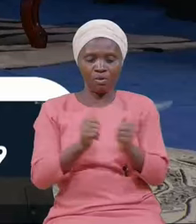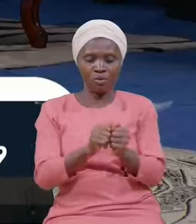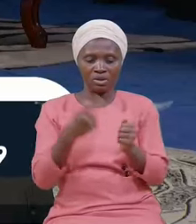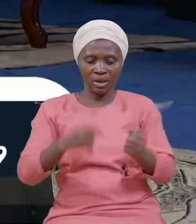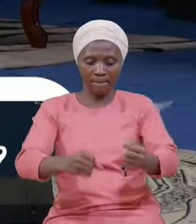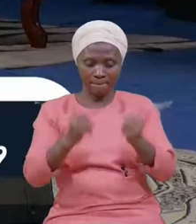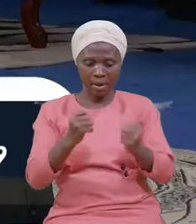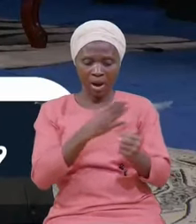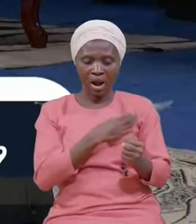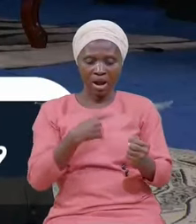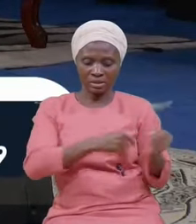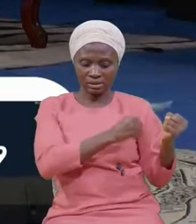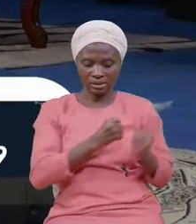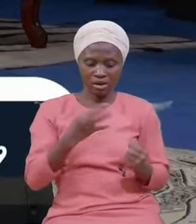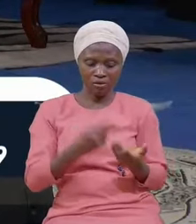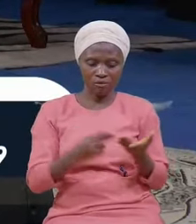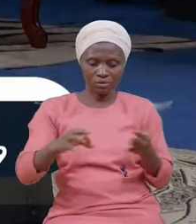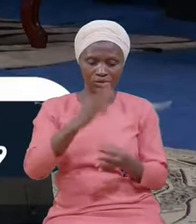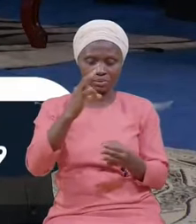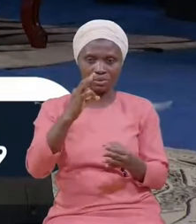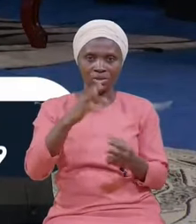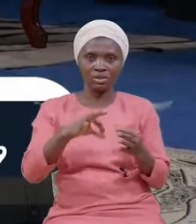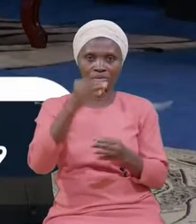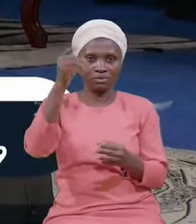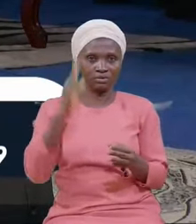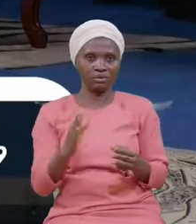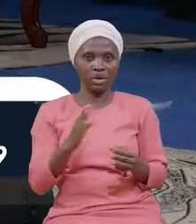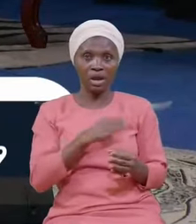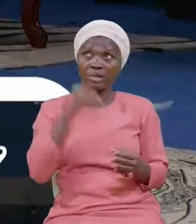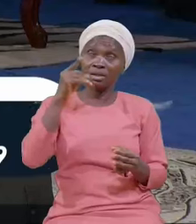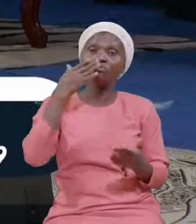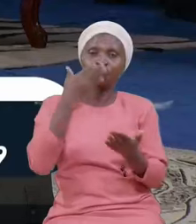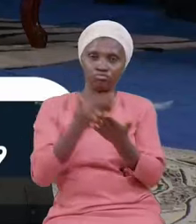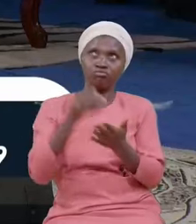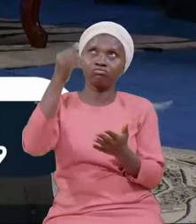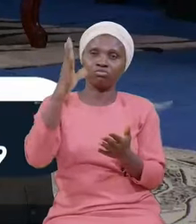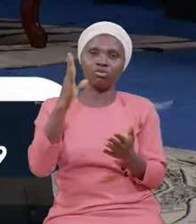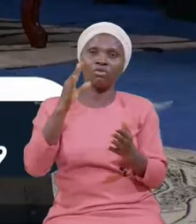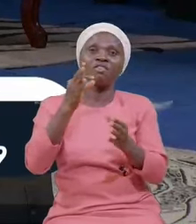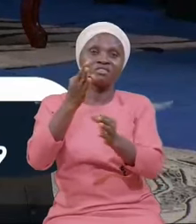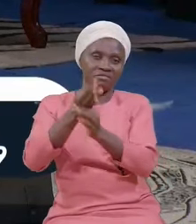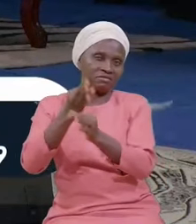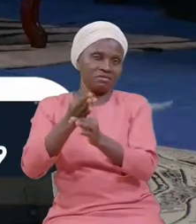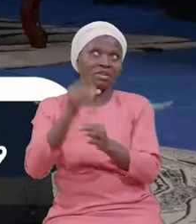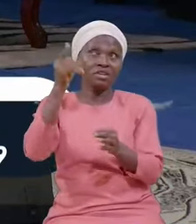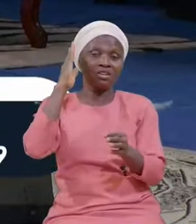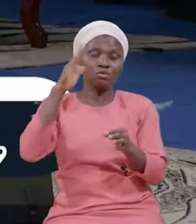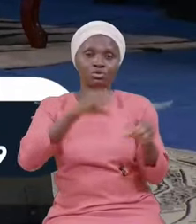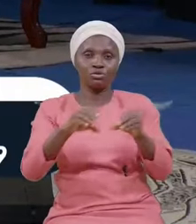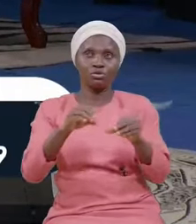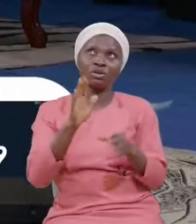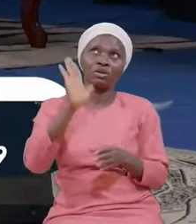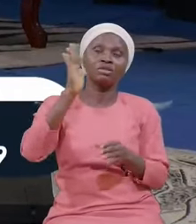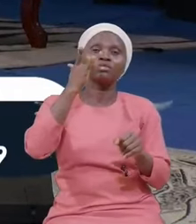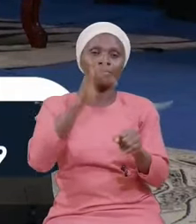la force de l'Esprit de Dieu. Et il est un bon Dieu, un Dieu fidèle, un Dieu et qui accomplit ses promesses. En Jean